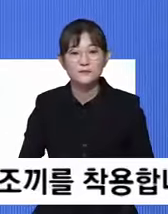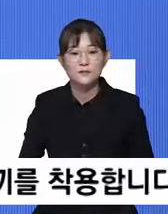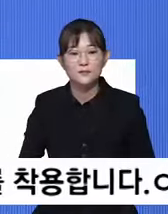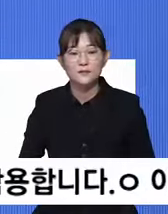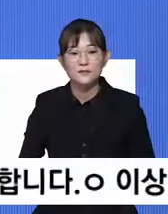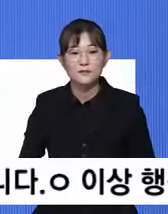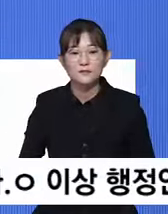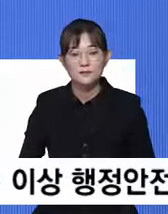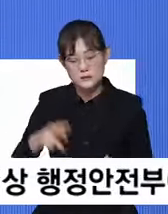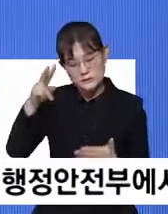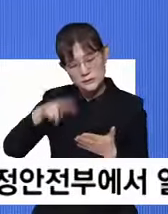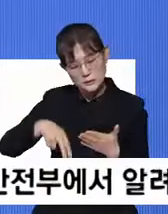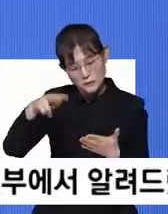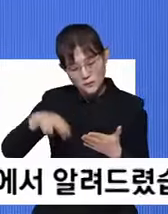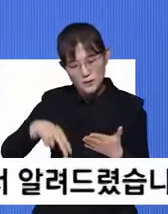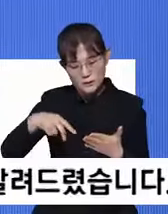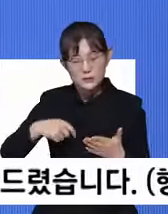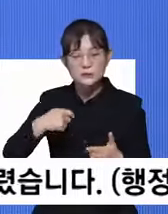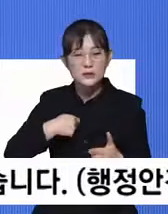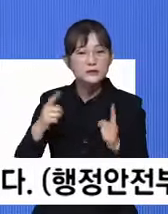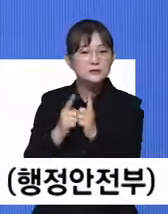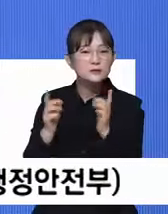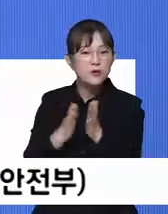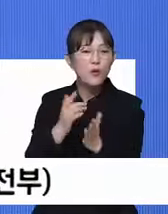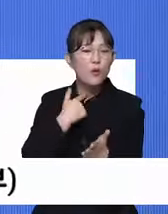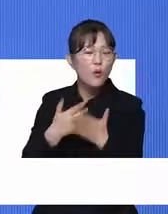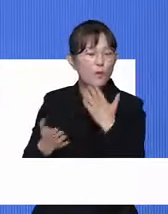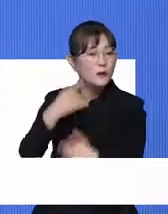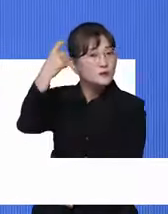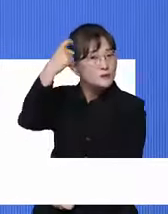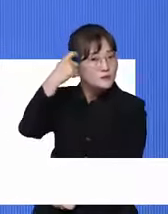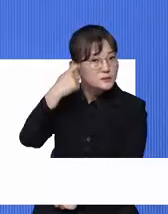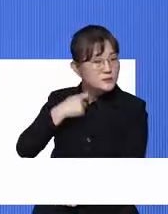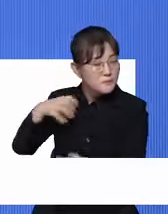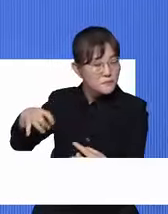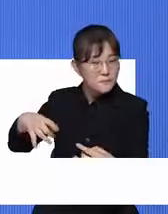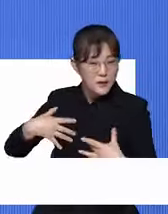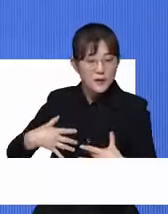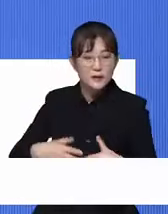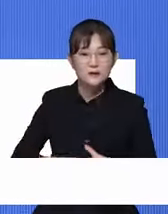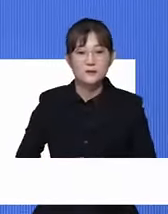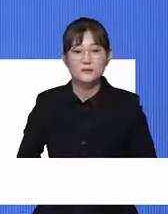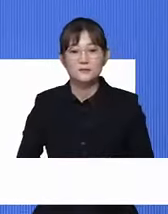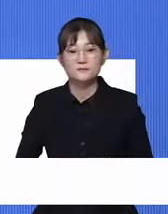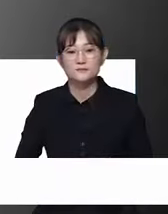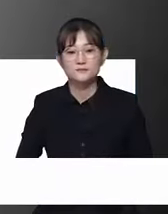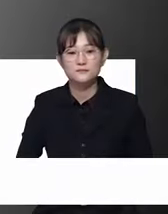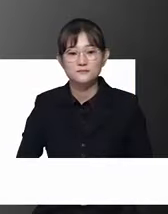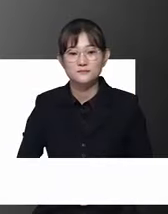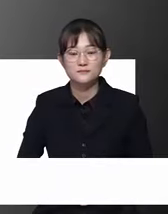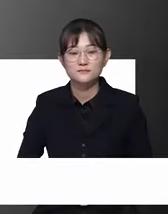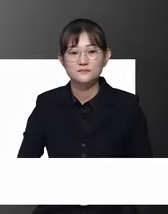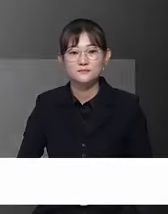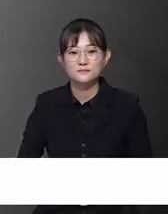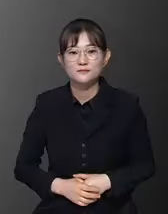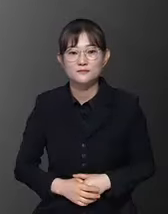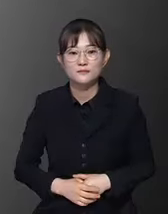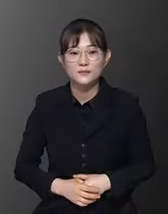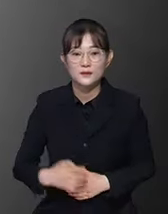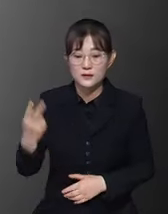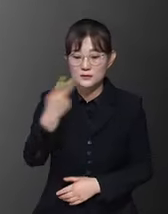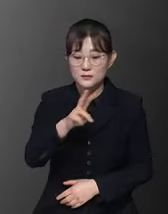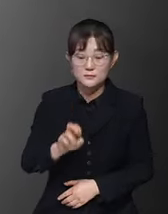함께 그 증 속에서 경험하고 있다는 그런 느낌을 받았었어요